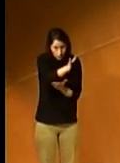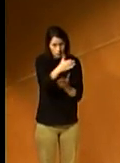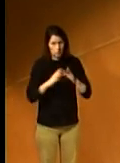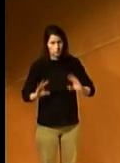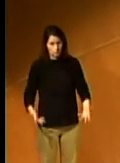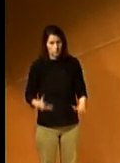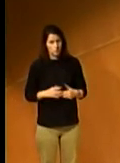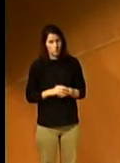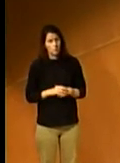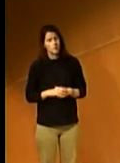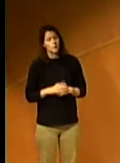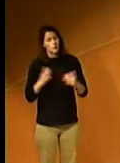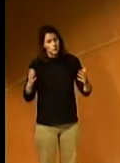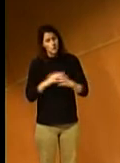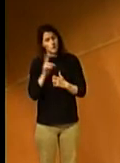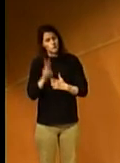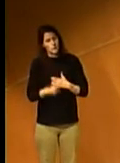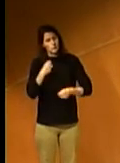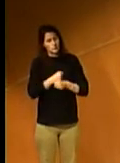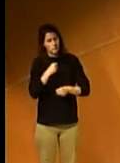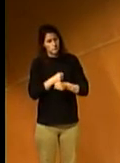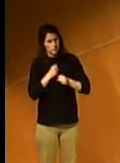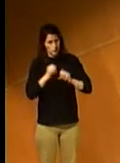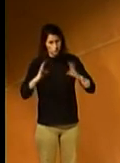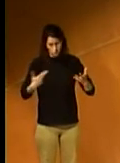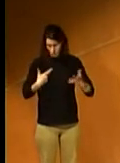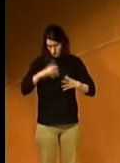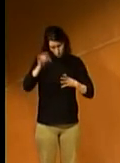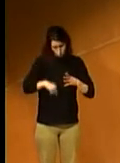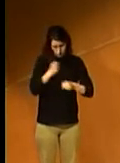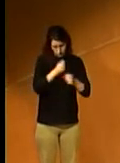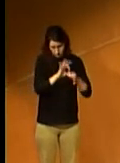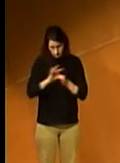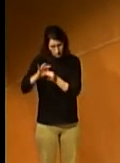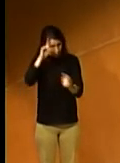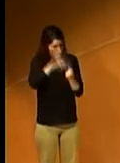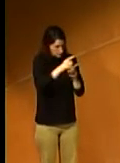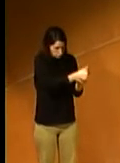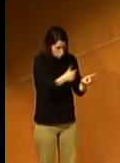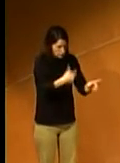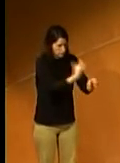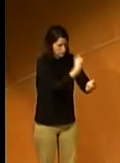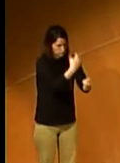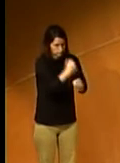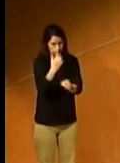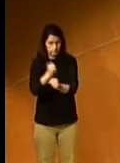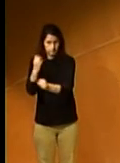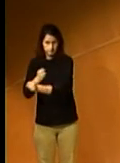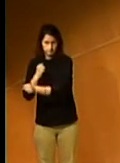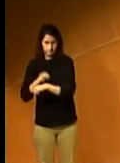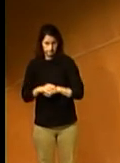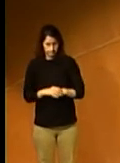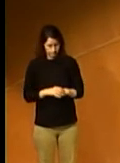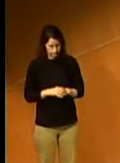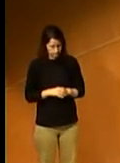Et en fait, on travaille en collaboration pour permettre la réussite de chaque parcours, de chaque élève au niveau du